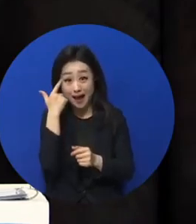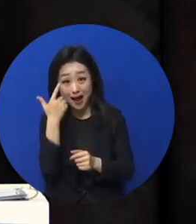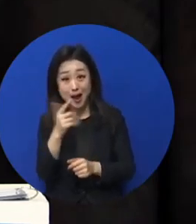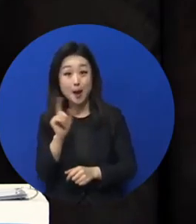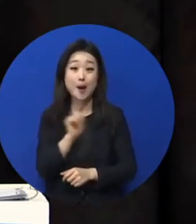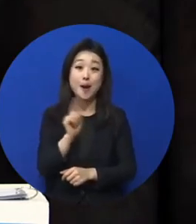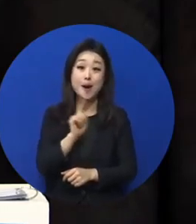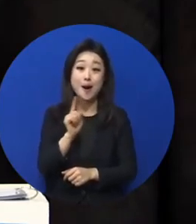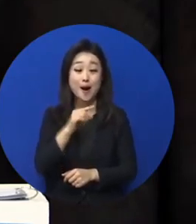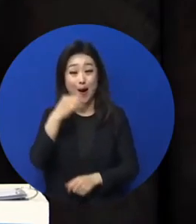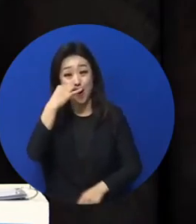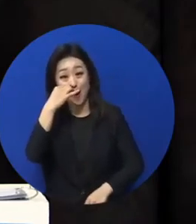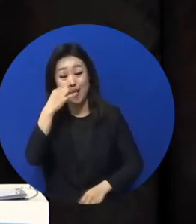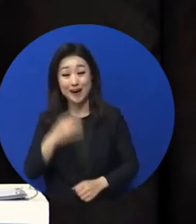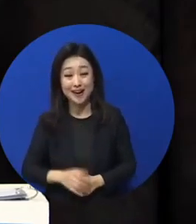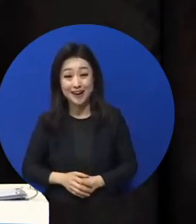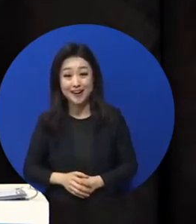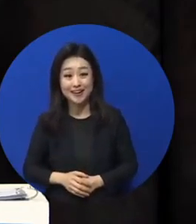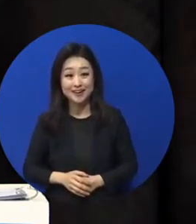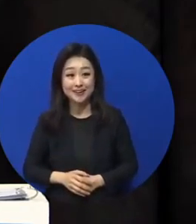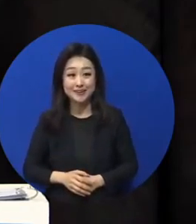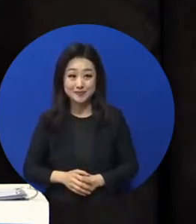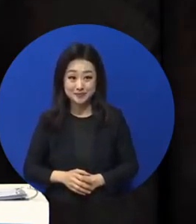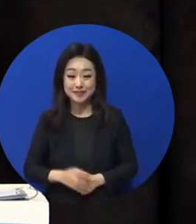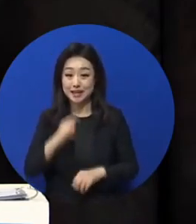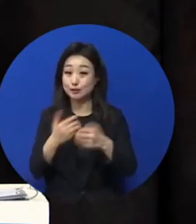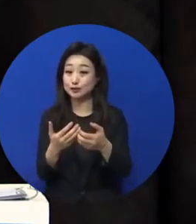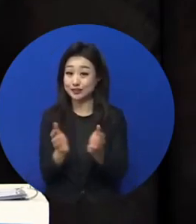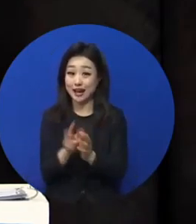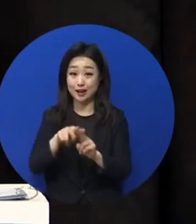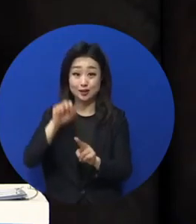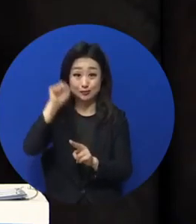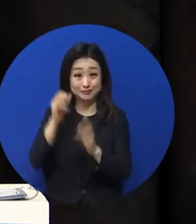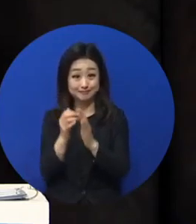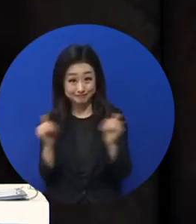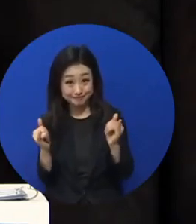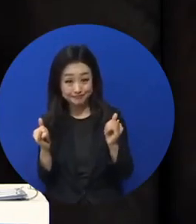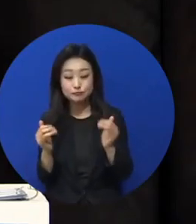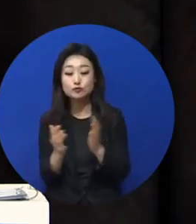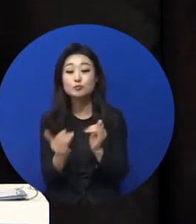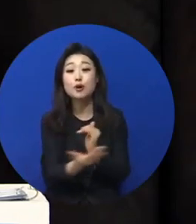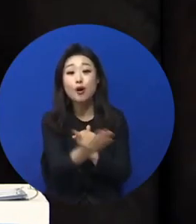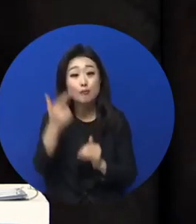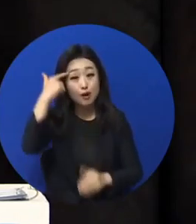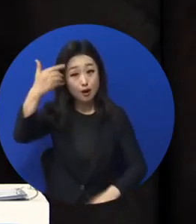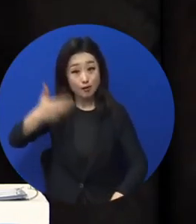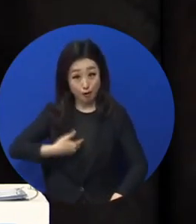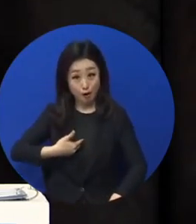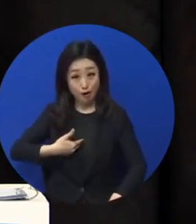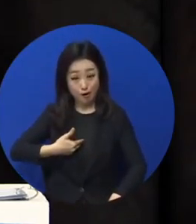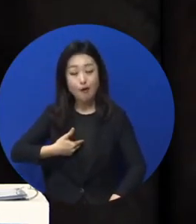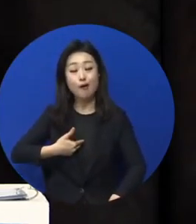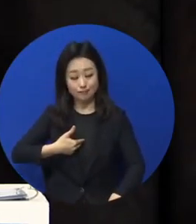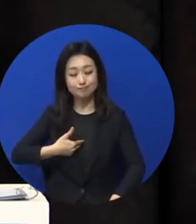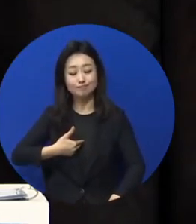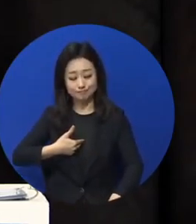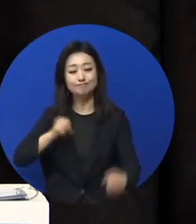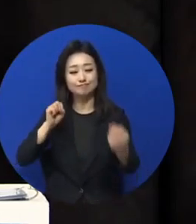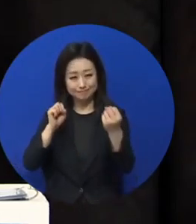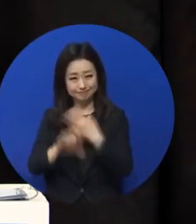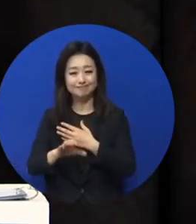나올지 매우 궁금한데요. 우리 자랑스러운 더불어민주당 후보자들은 국민이 묻는다면 그 무엇이든